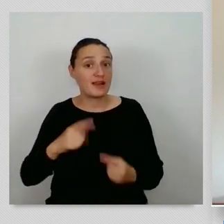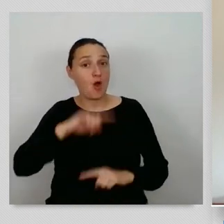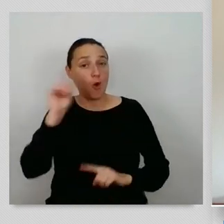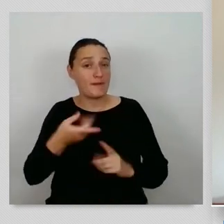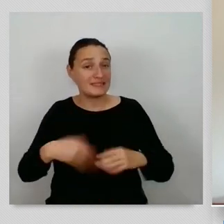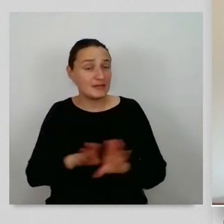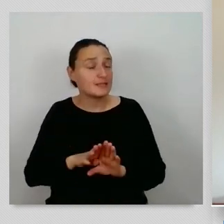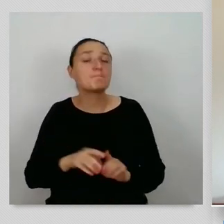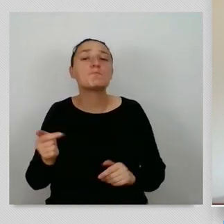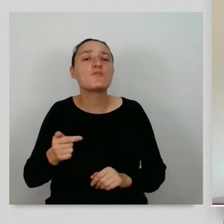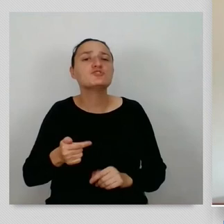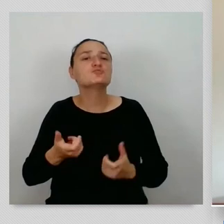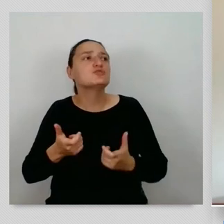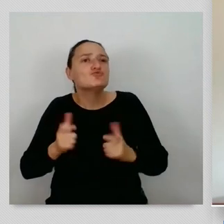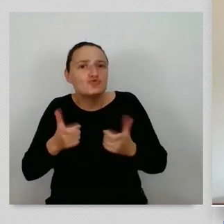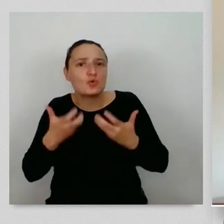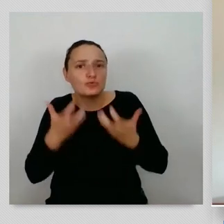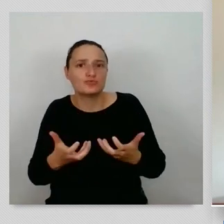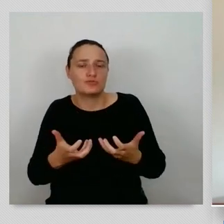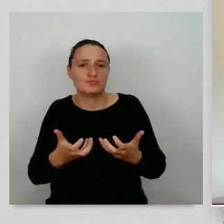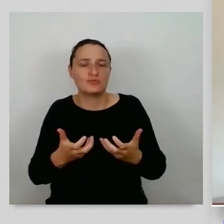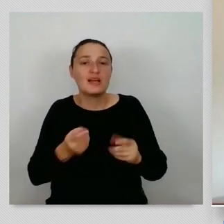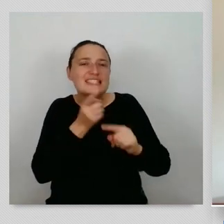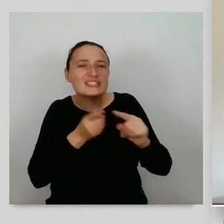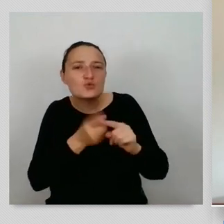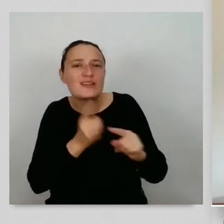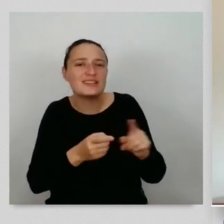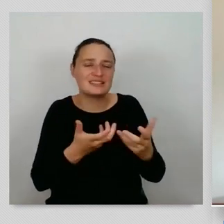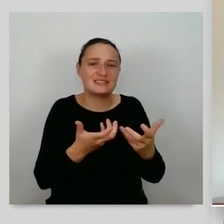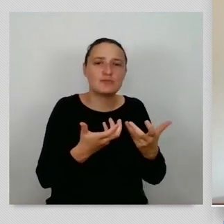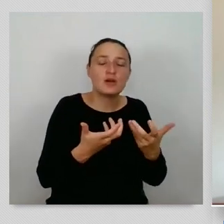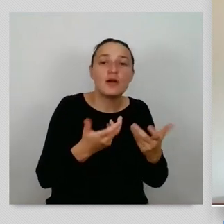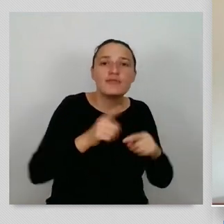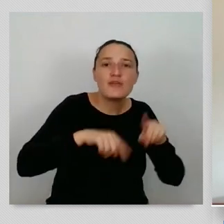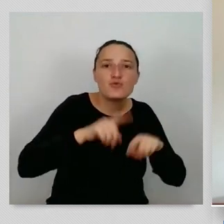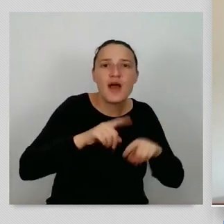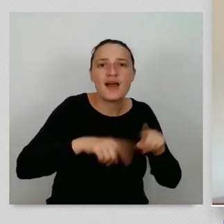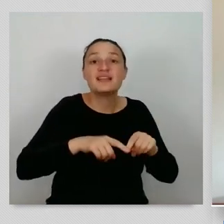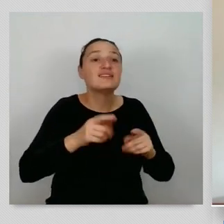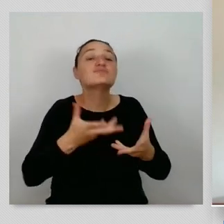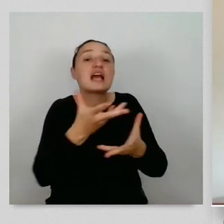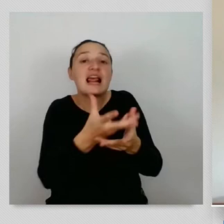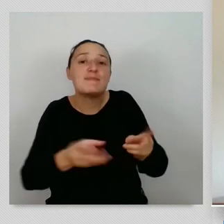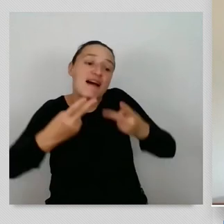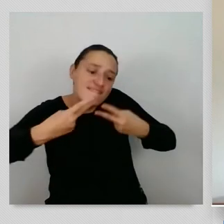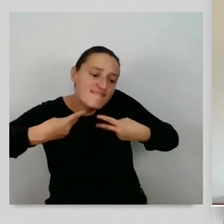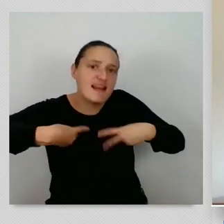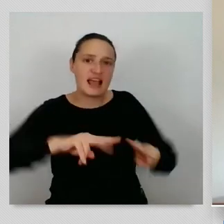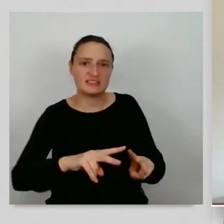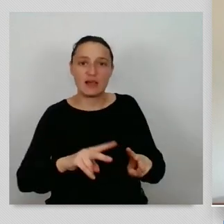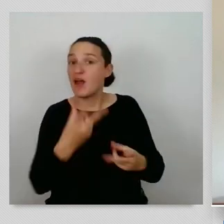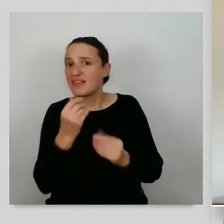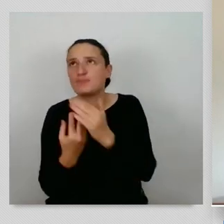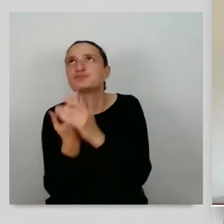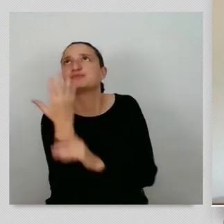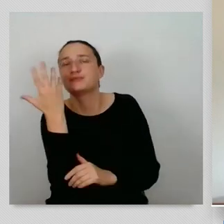dążyć do tego, aby te składniki odżywcze, te naturalne składniki trafiały z powrotem do gleby, ponieważ my musimy